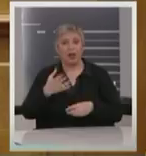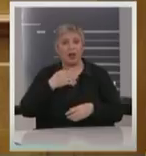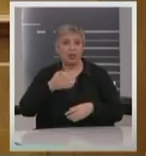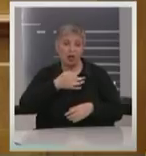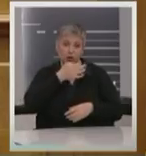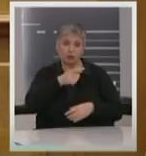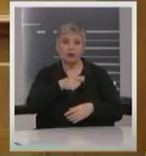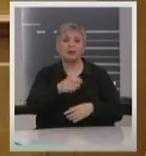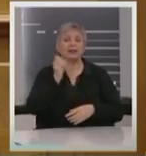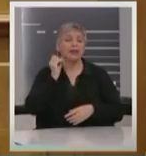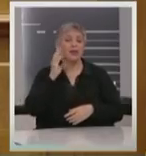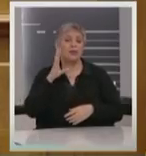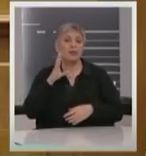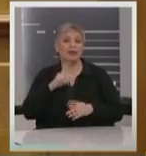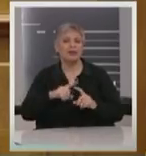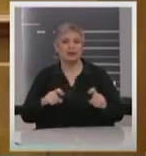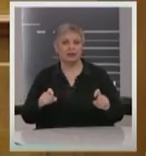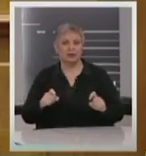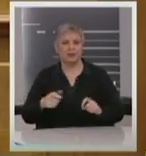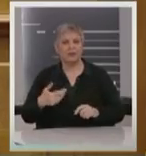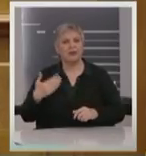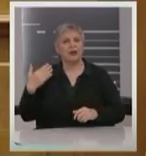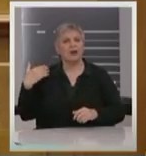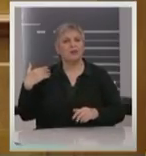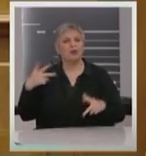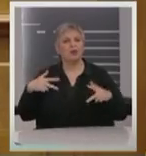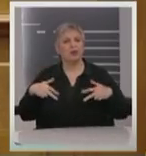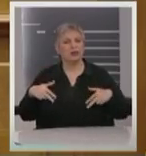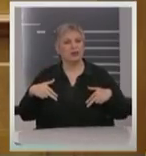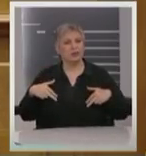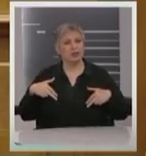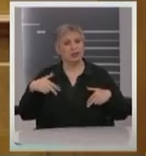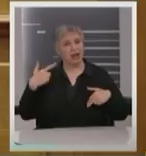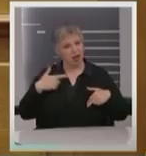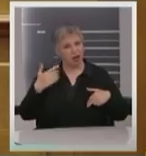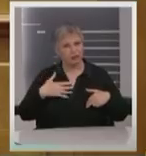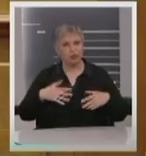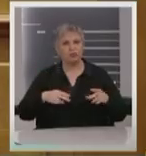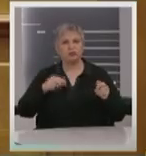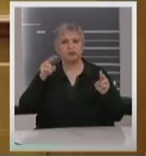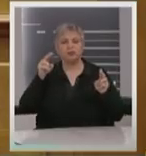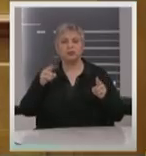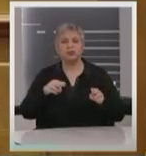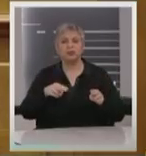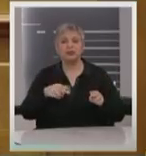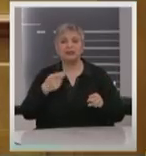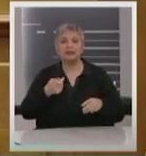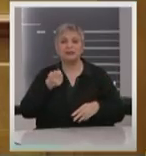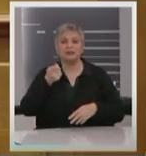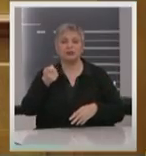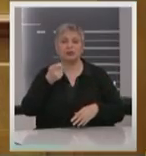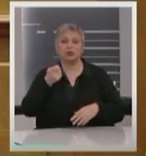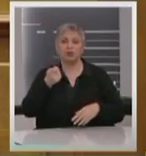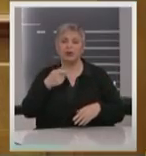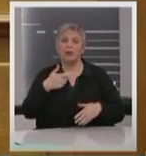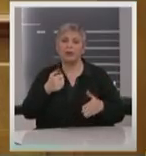εδώ ότι η προηγούμενη κυβέρνηση είχε μειώσει τις ληξιπρόθεσμες οφειλές κατά 6